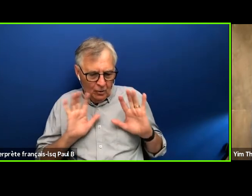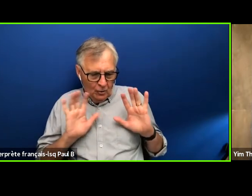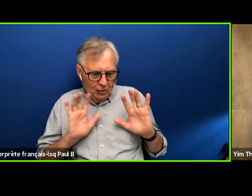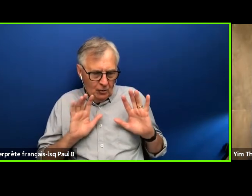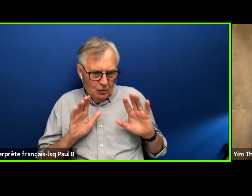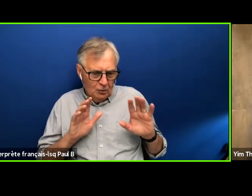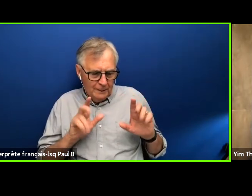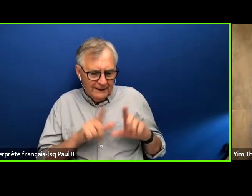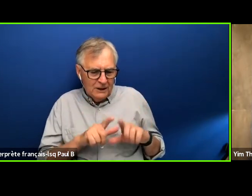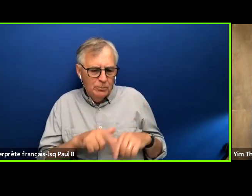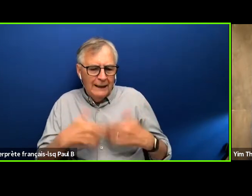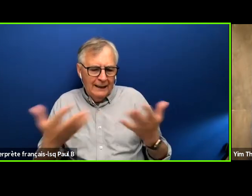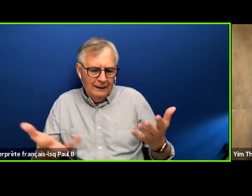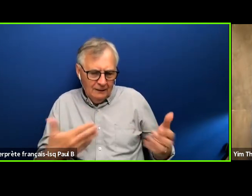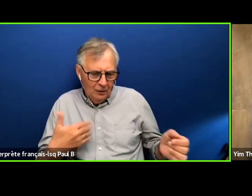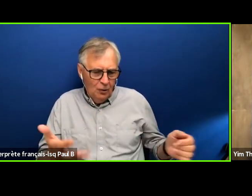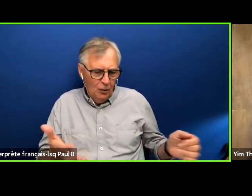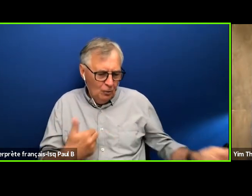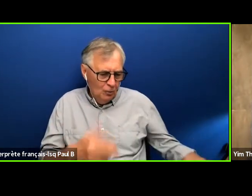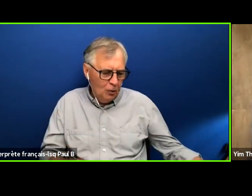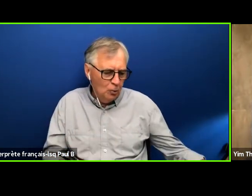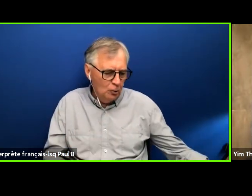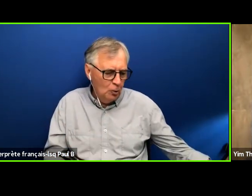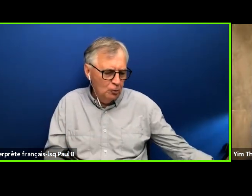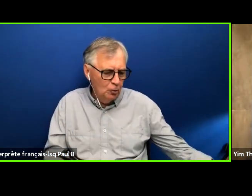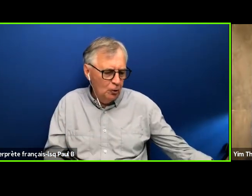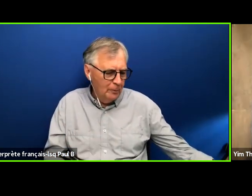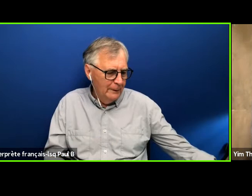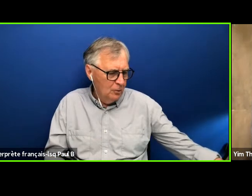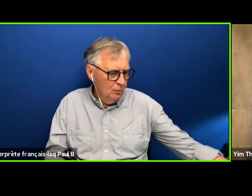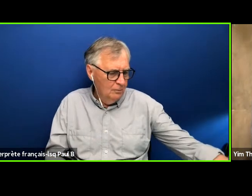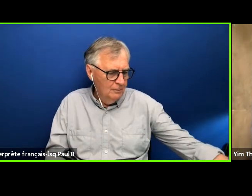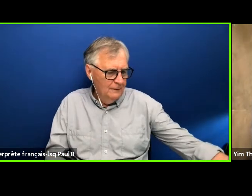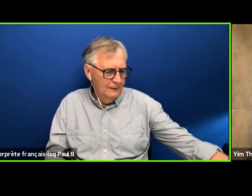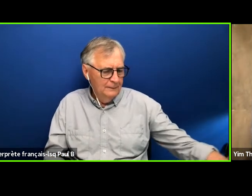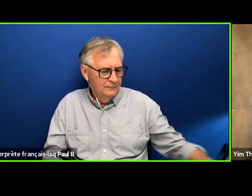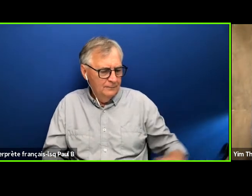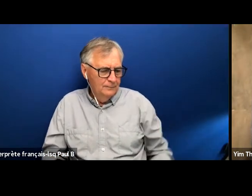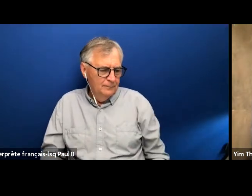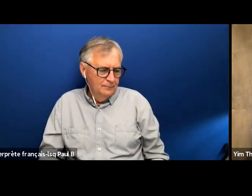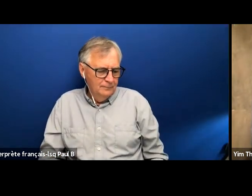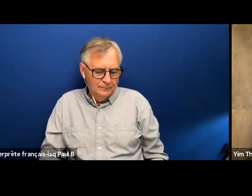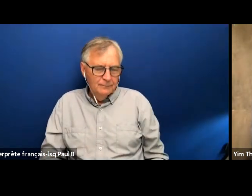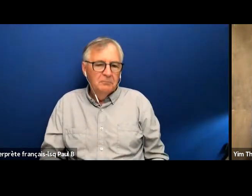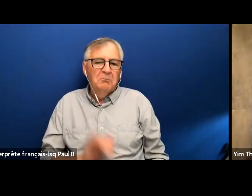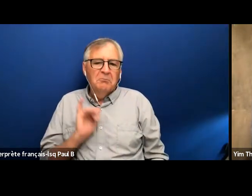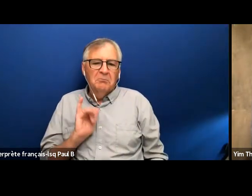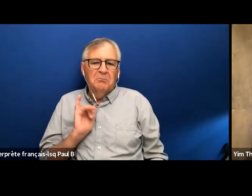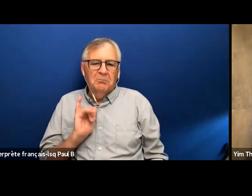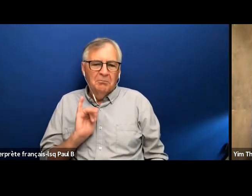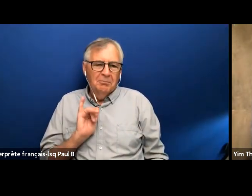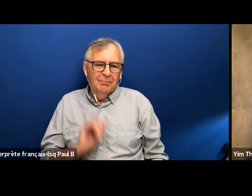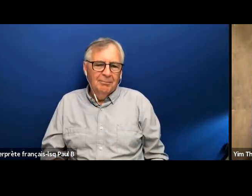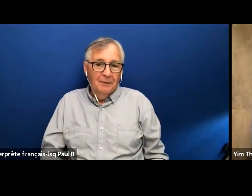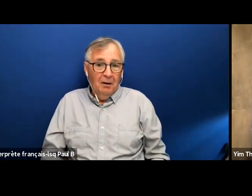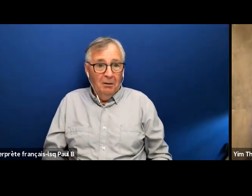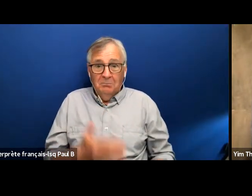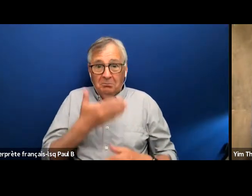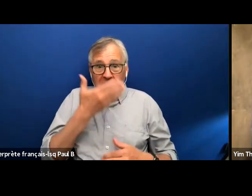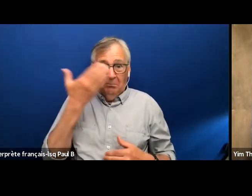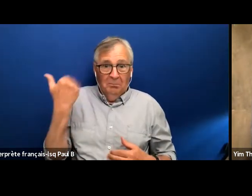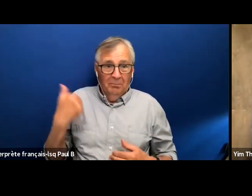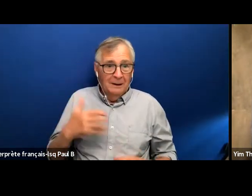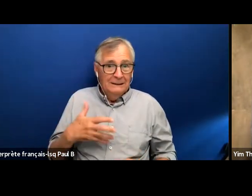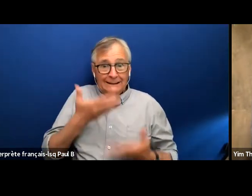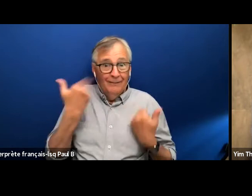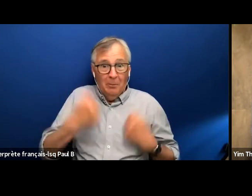que, je ne partage plus l'écran, ils ont le contrôle sur leur micro. Ah, ça, je n'ai jamais remarqué ça,